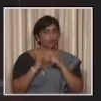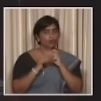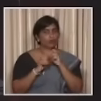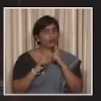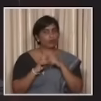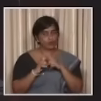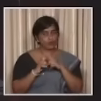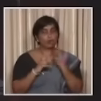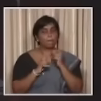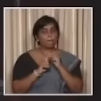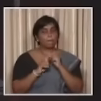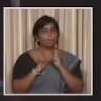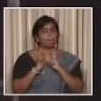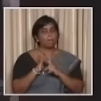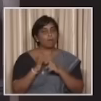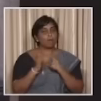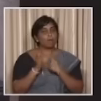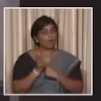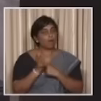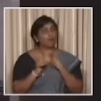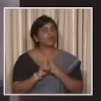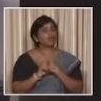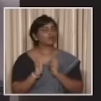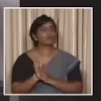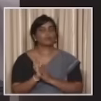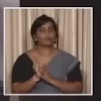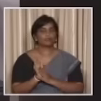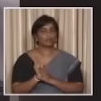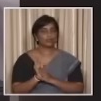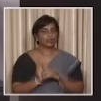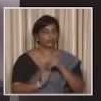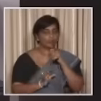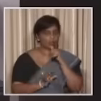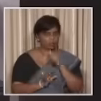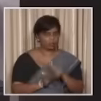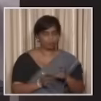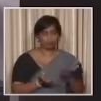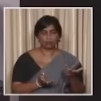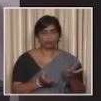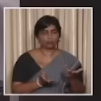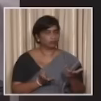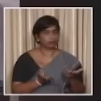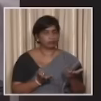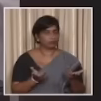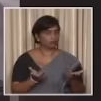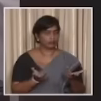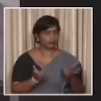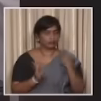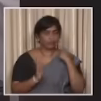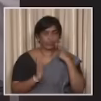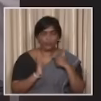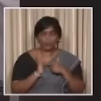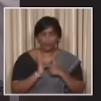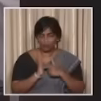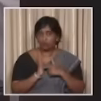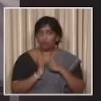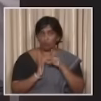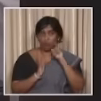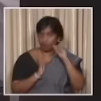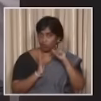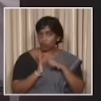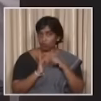පෝක් කමිටුවද කියලා. හා ආර් යූ ඇක්චුවලි එක්සැමිනින් මේක විභාග කරන කෝප්